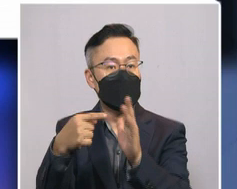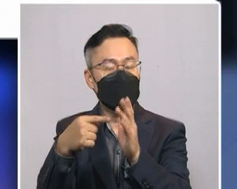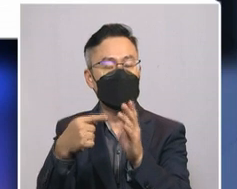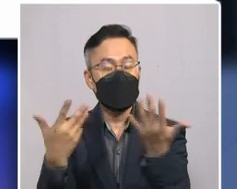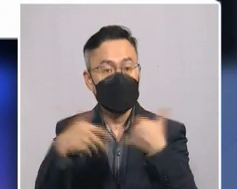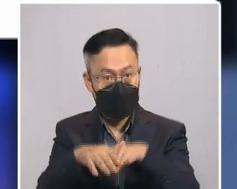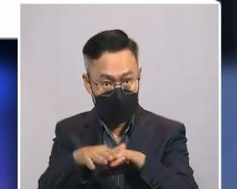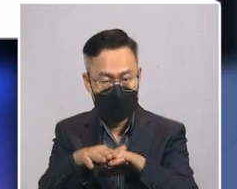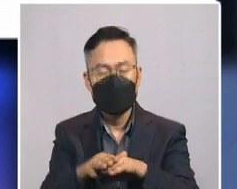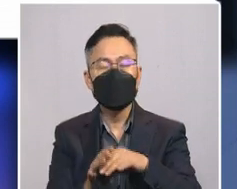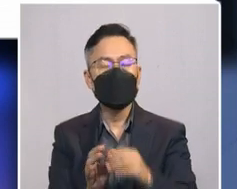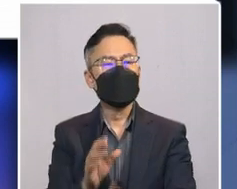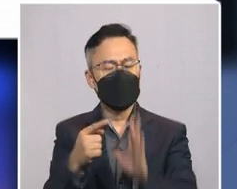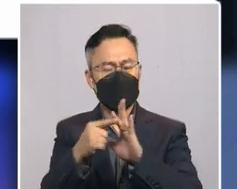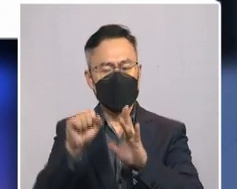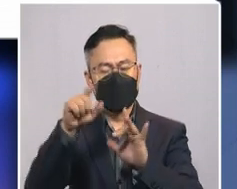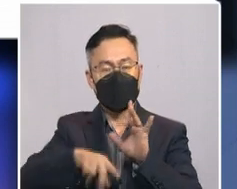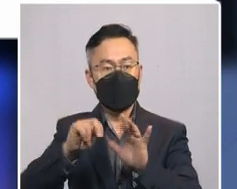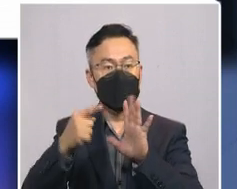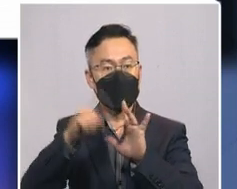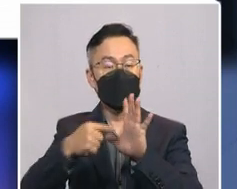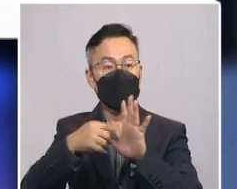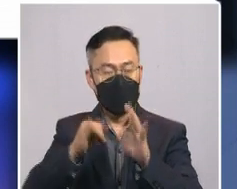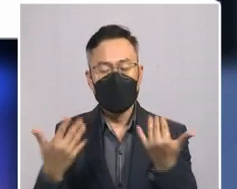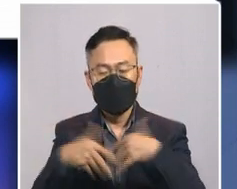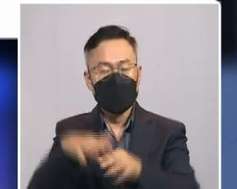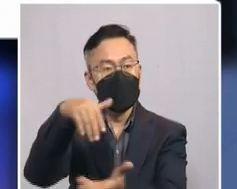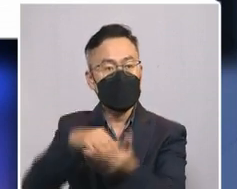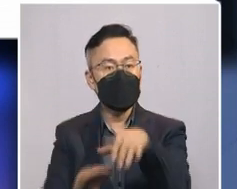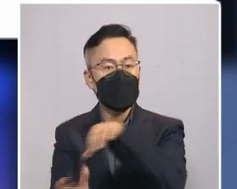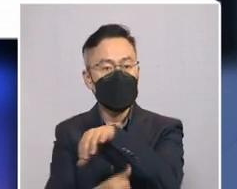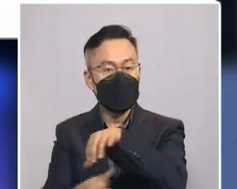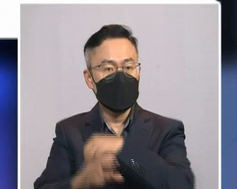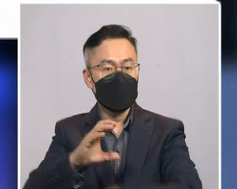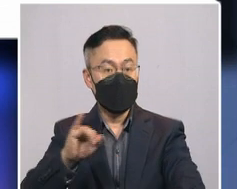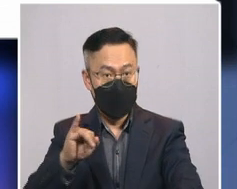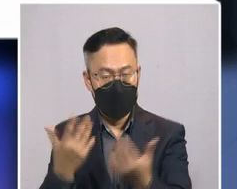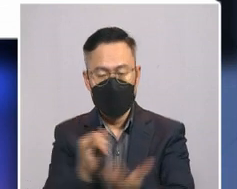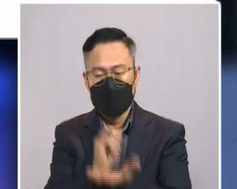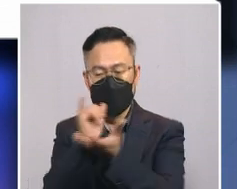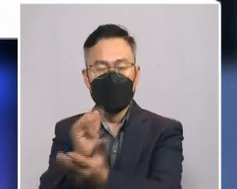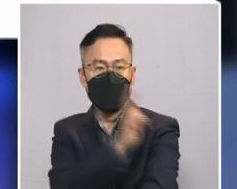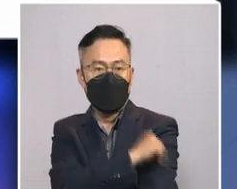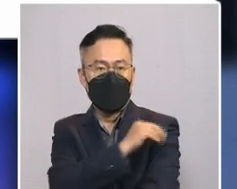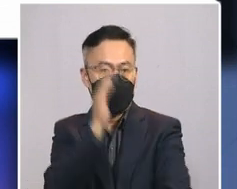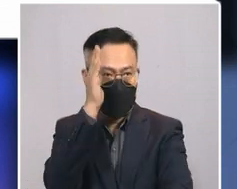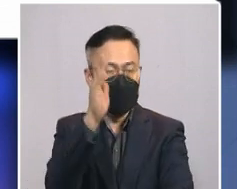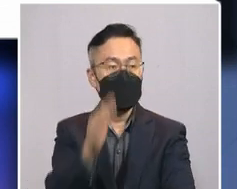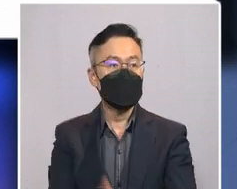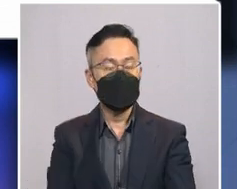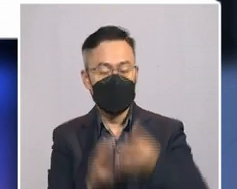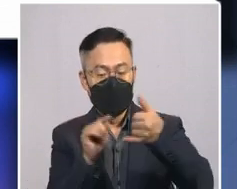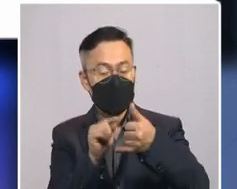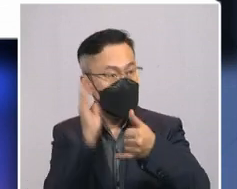ยาวแล้วก็เตรียมประสานส่งโรงพยาบาลตามสิทธิประกันสังคมซึ่งน่าจะได้รับการรักษาในวันนี้ด้วยส่วนผู้ชายคนนี้ชื่อว่านายทร